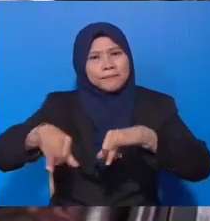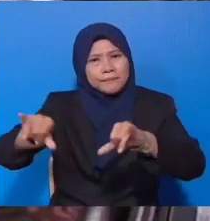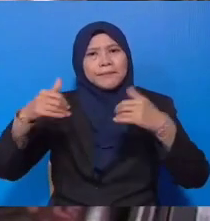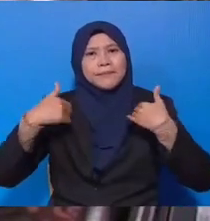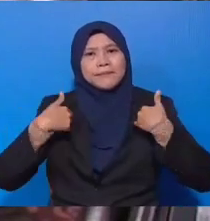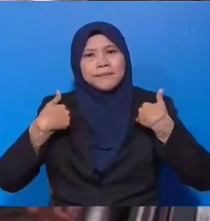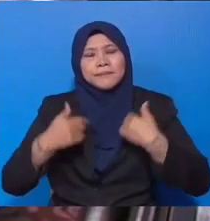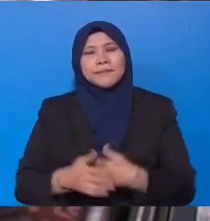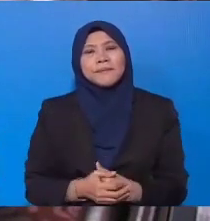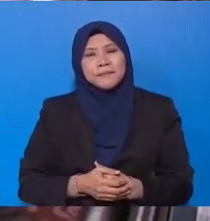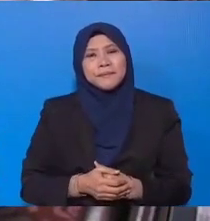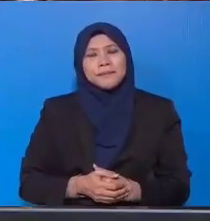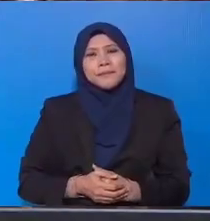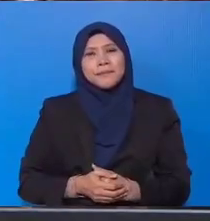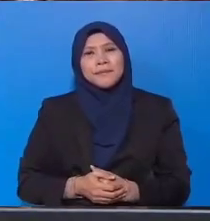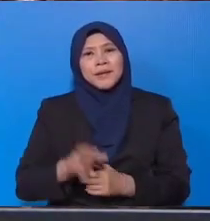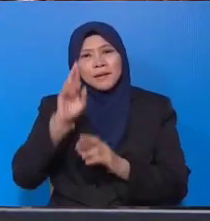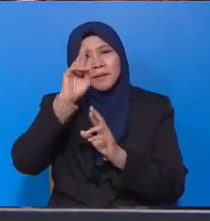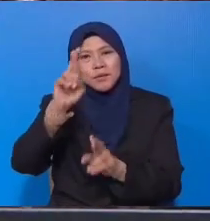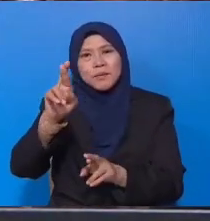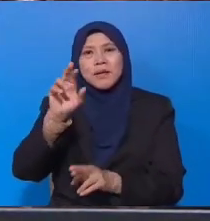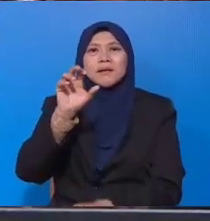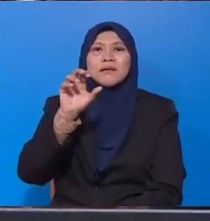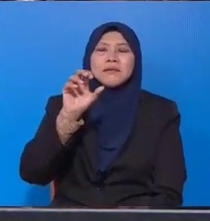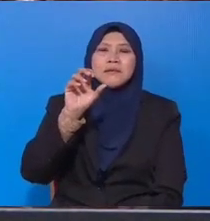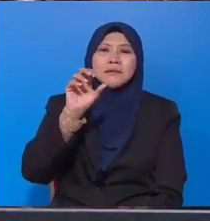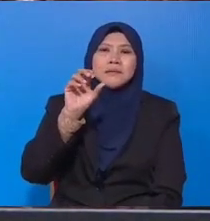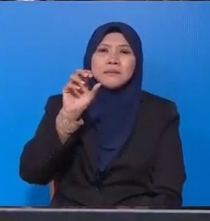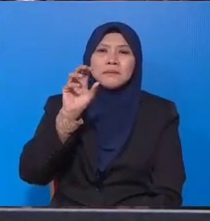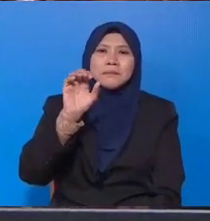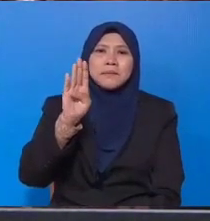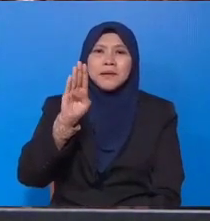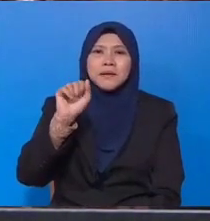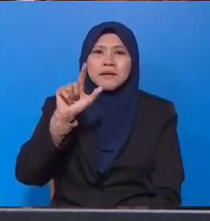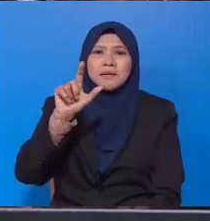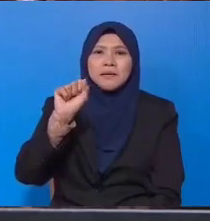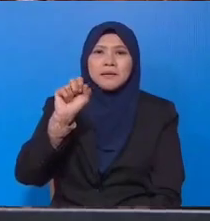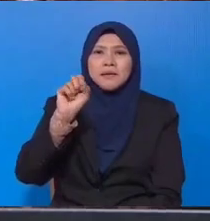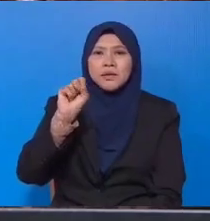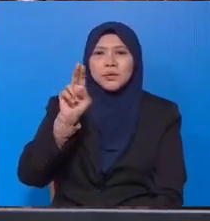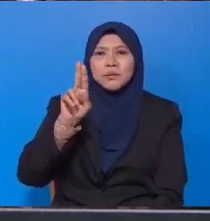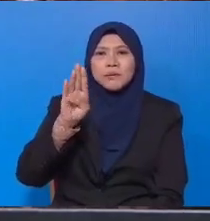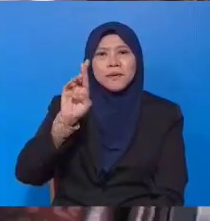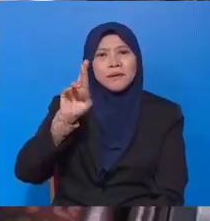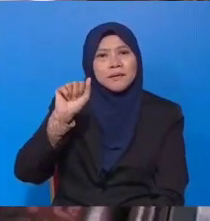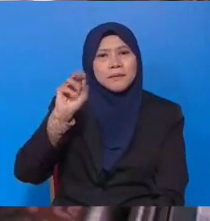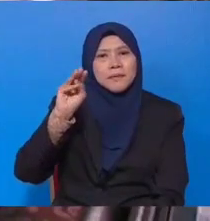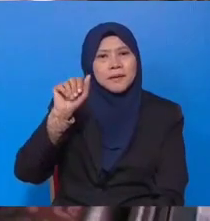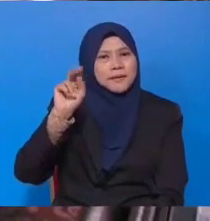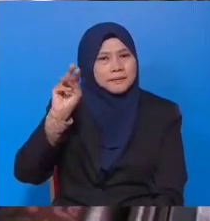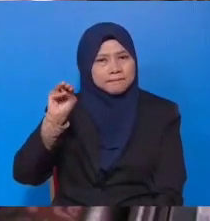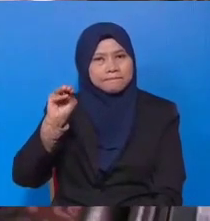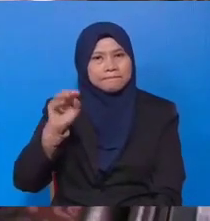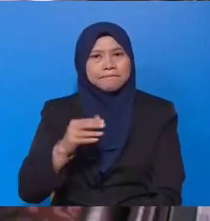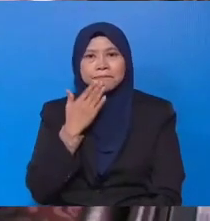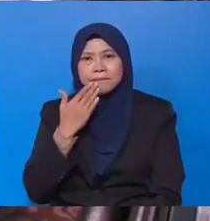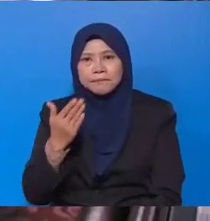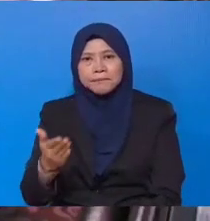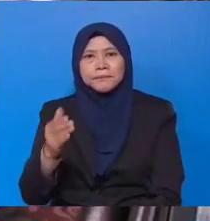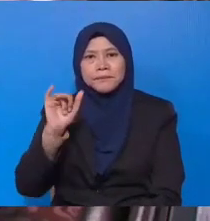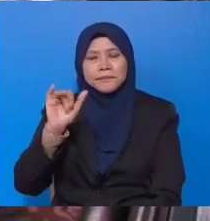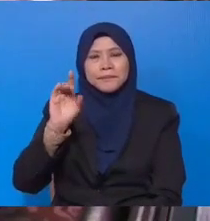Hai yang bom acuan balasubramaniam anak lelaki nasyiah pen Terima kasih Cancer yang dipertua